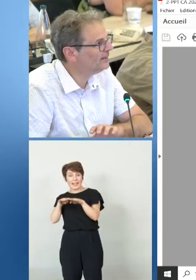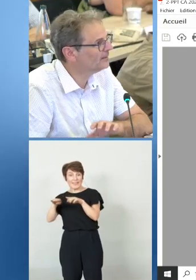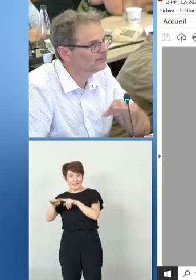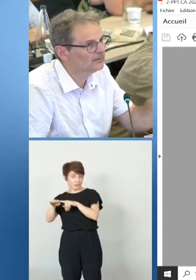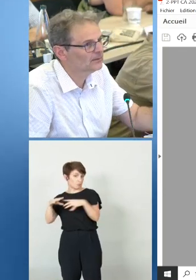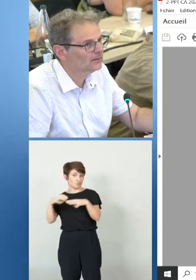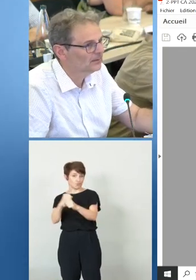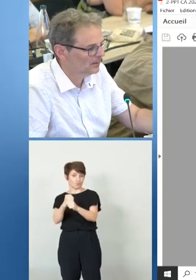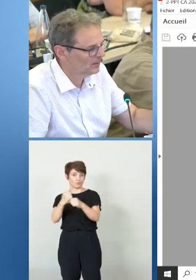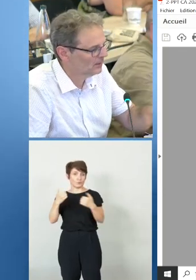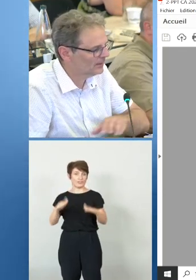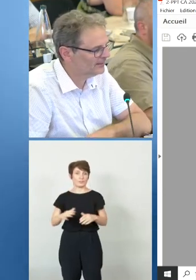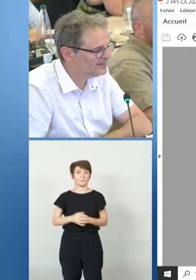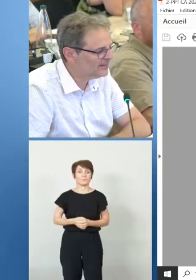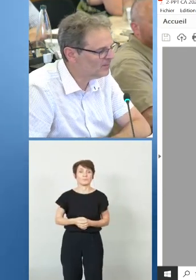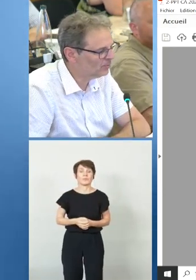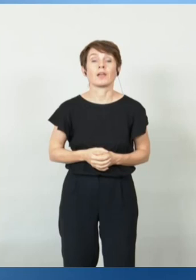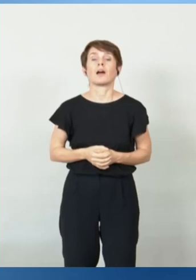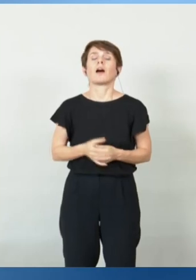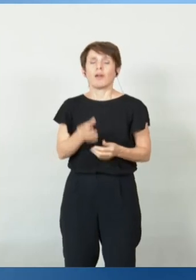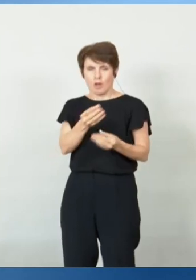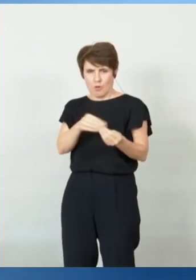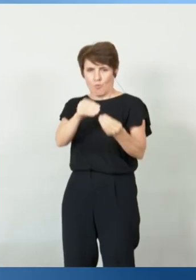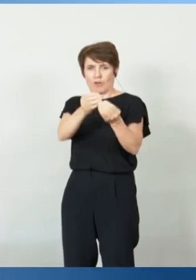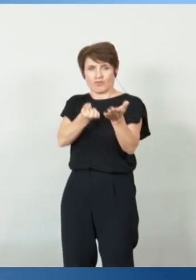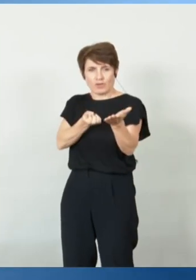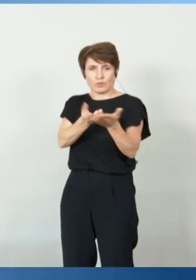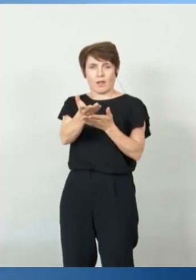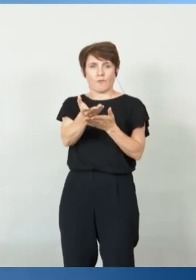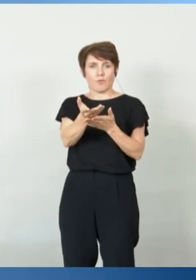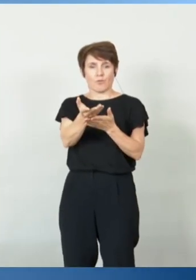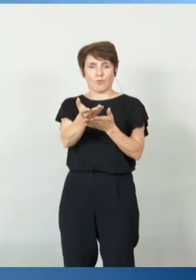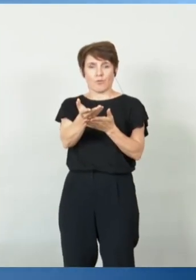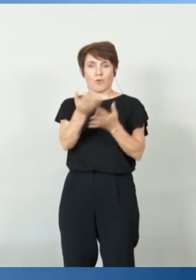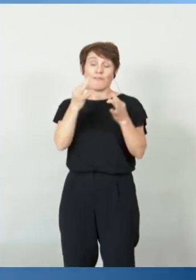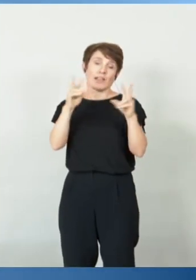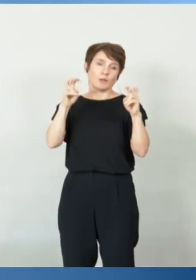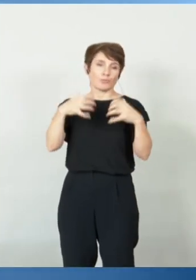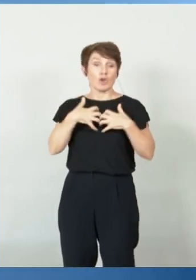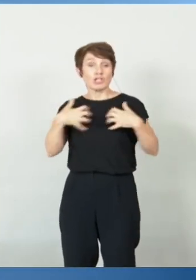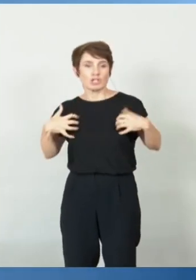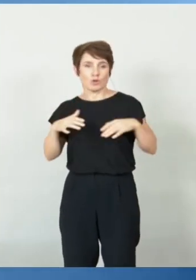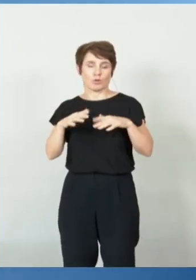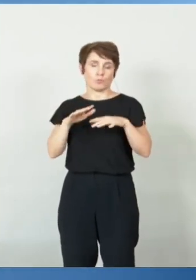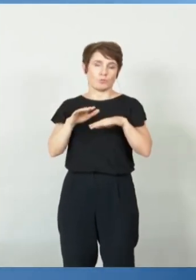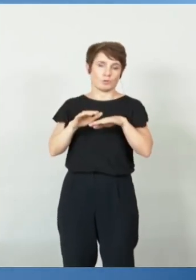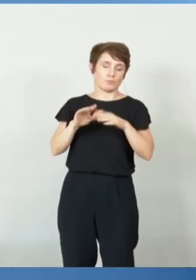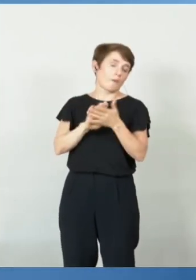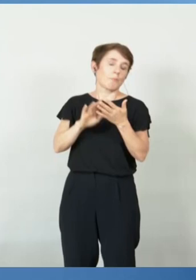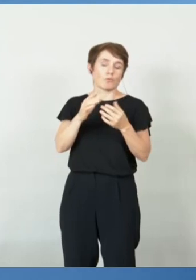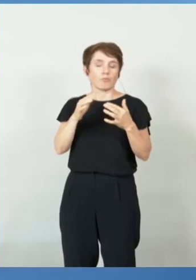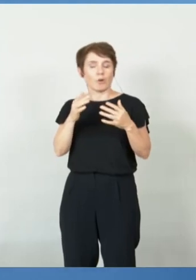rappeler des éléments de de fonds de sciences politiques des actions qui sont menées